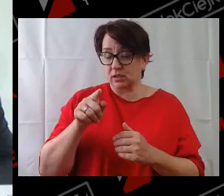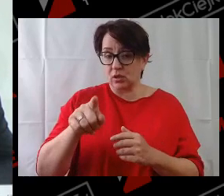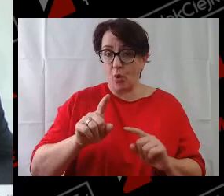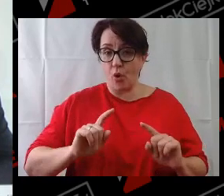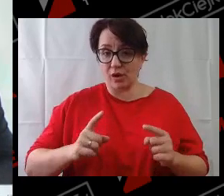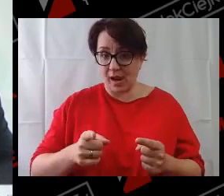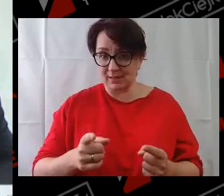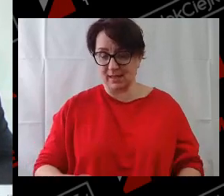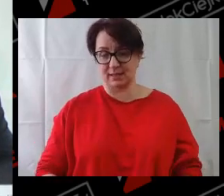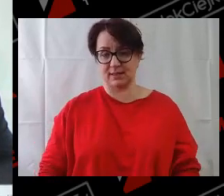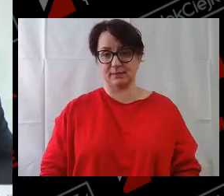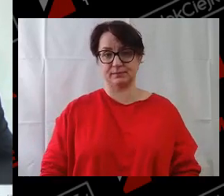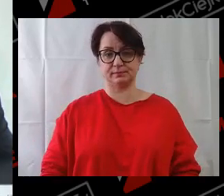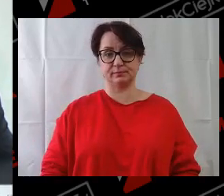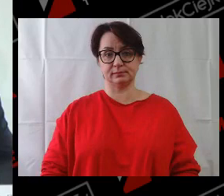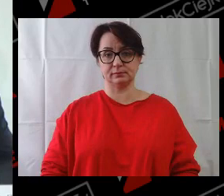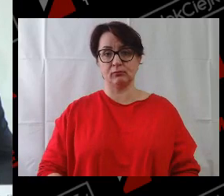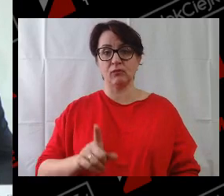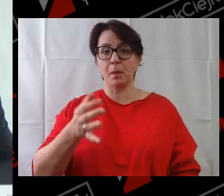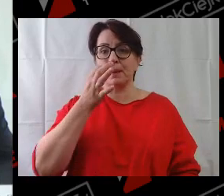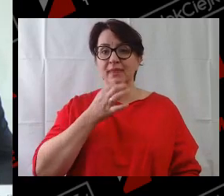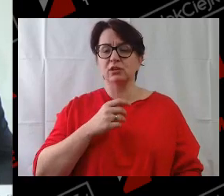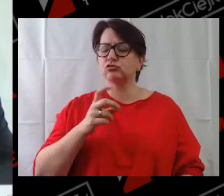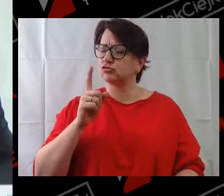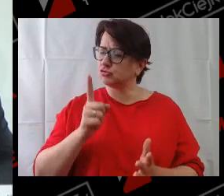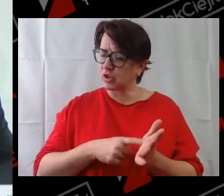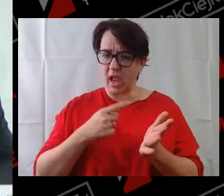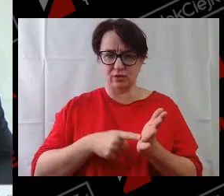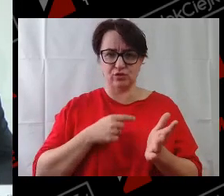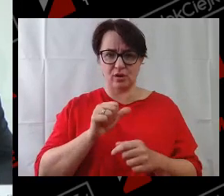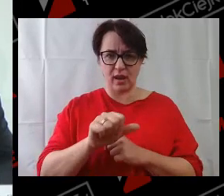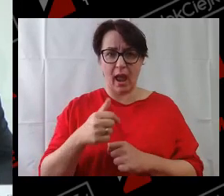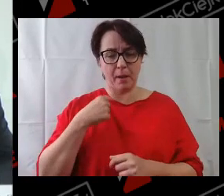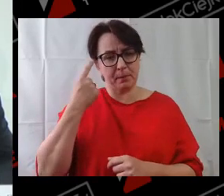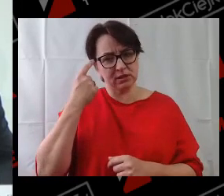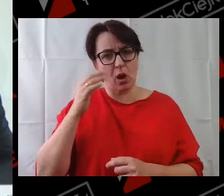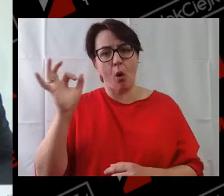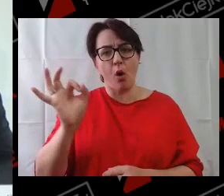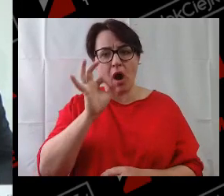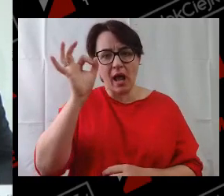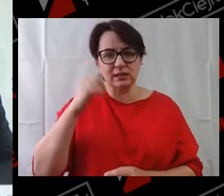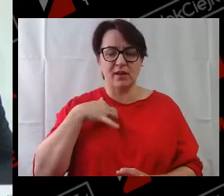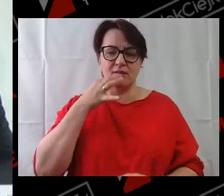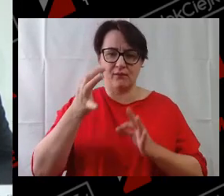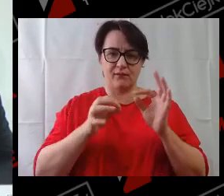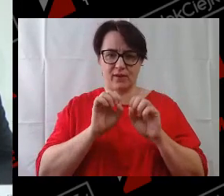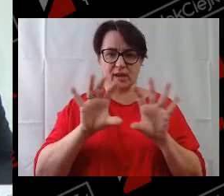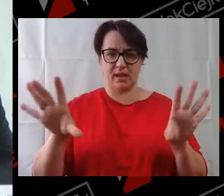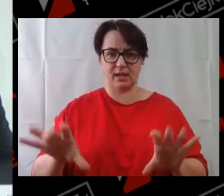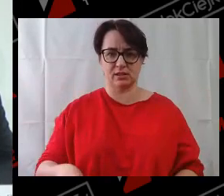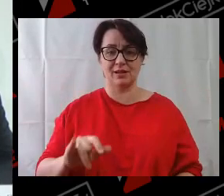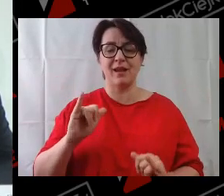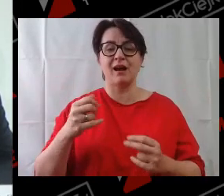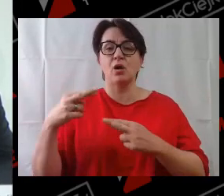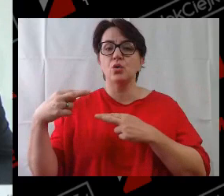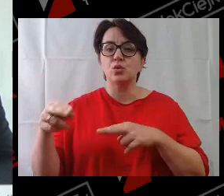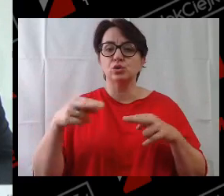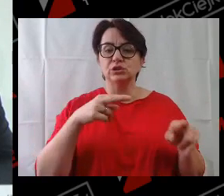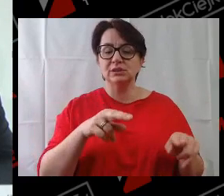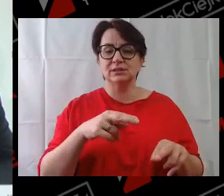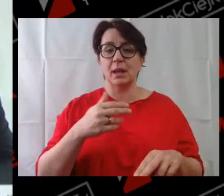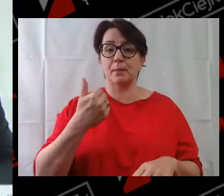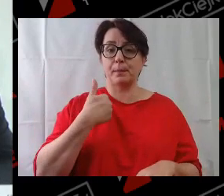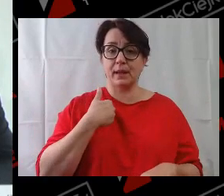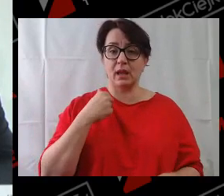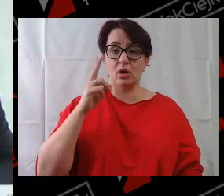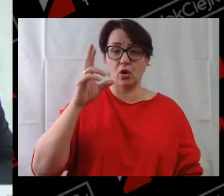bliskie to pytanie często się pojawiają myślałam że może przy tej okazji również to Wyjaśnij jaka jest różnica pomiędzy byciem